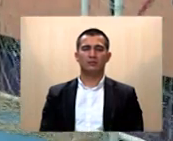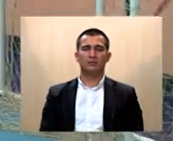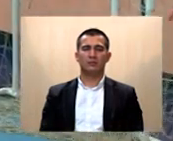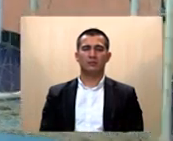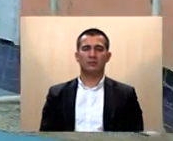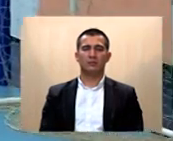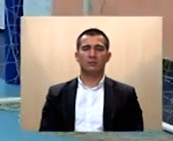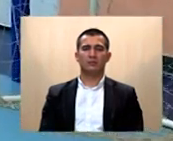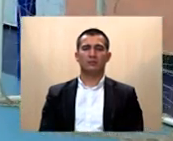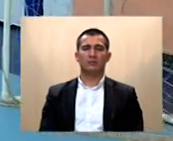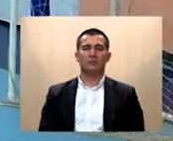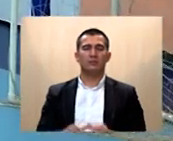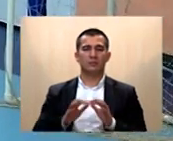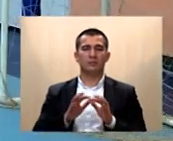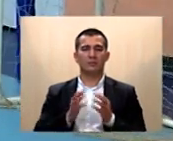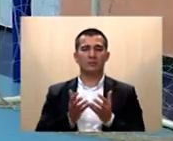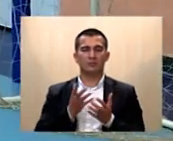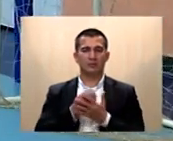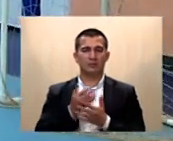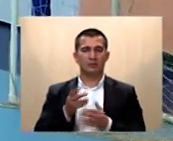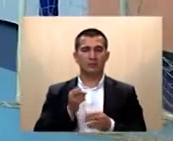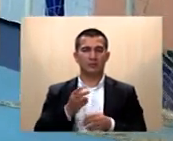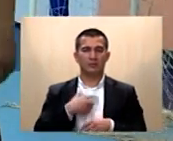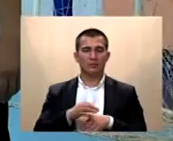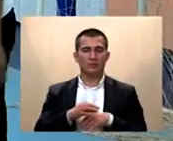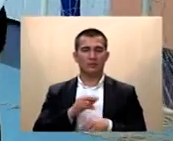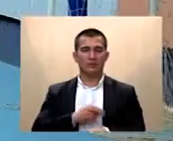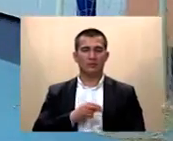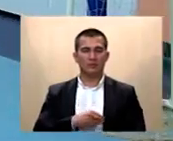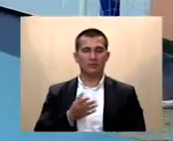Endi to'p bilan ishlash mashqlarimizga ham o'tamiz aziz.